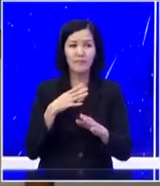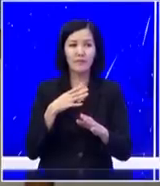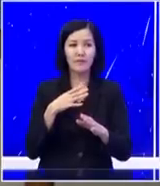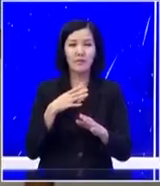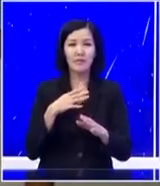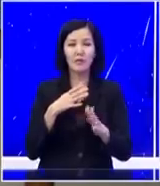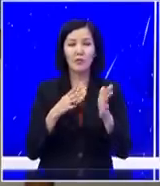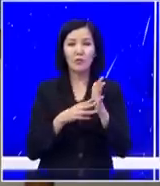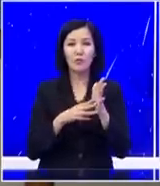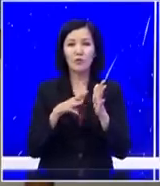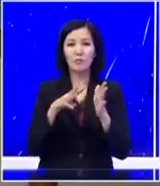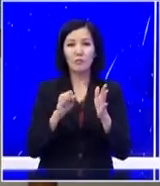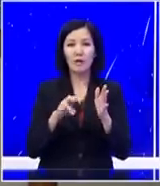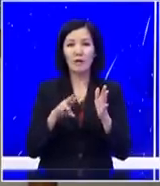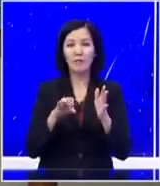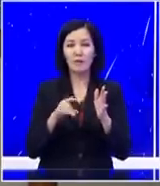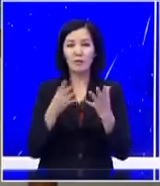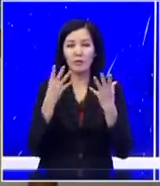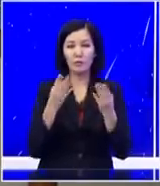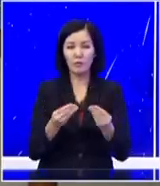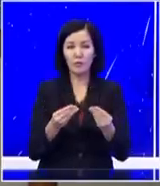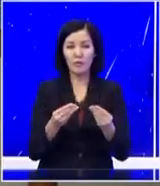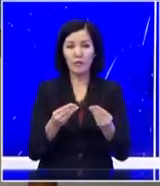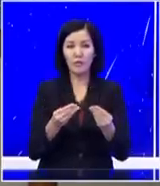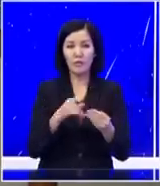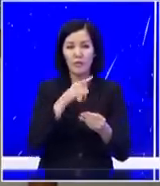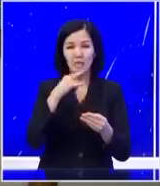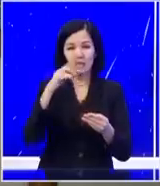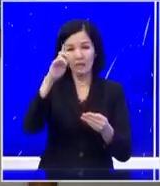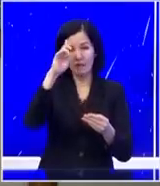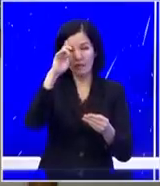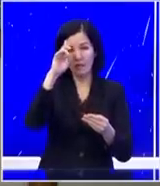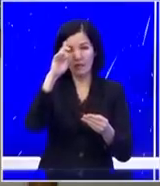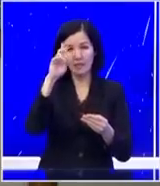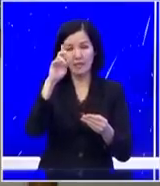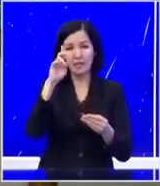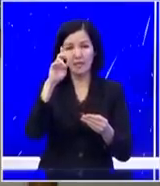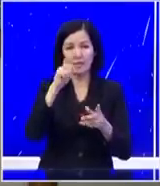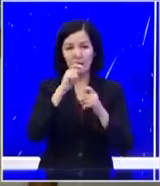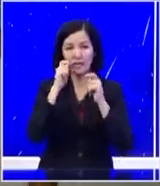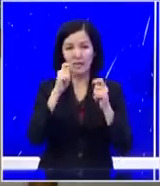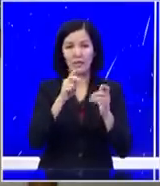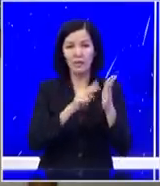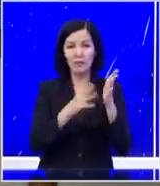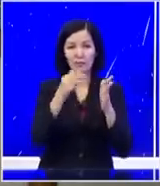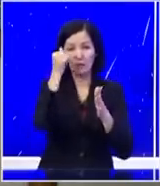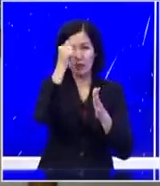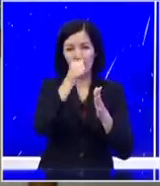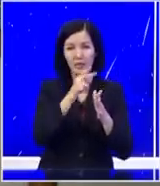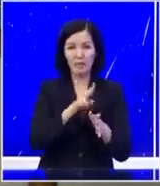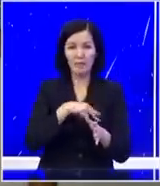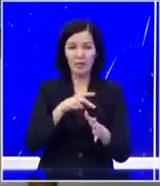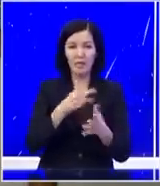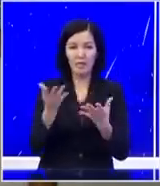болғаннан кейін 9 мамыр күні жаңағы Ресей Федерациясының келген жаңағы 75 жылдыққа арналған медалін алып